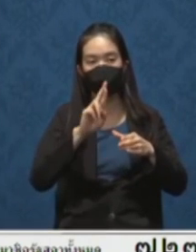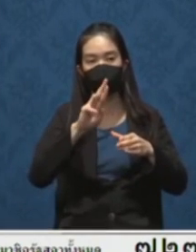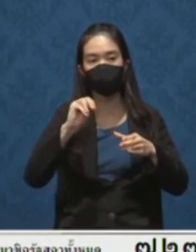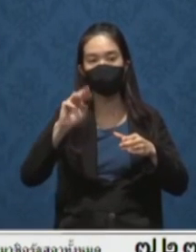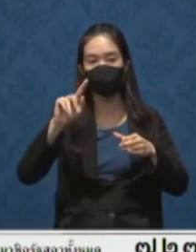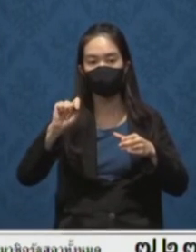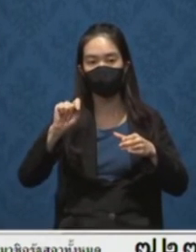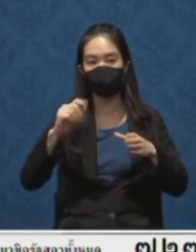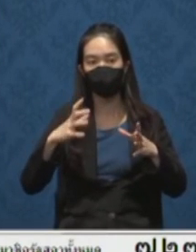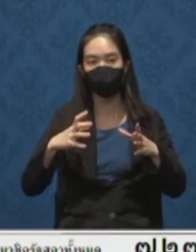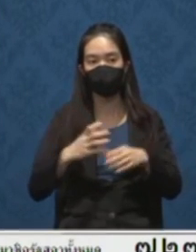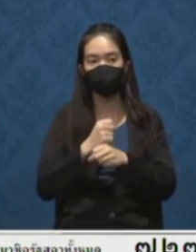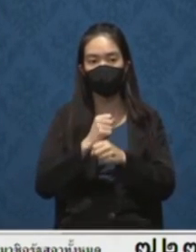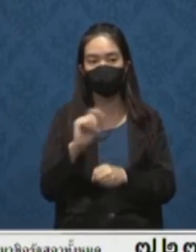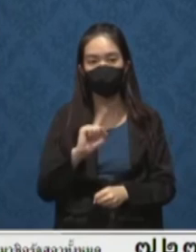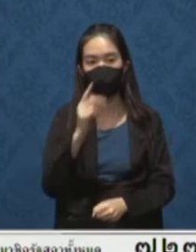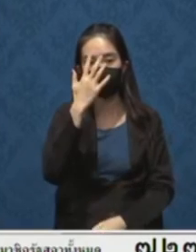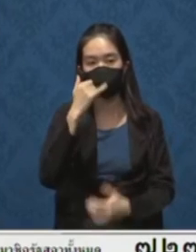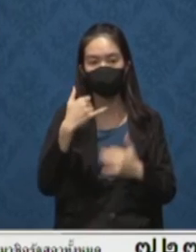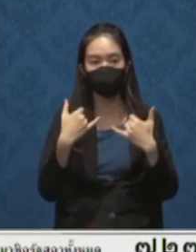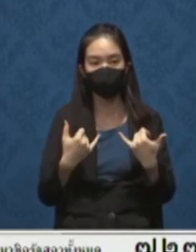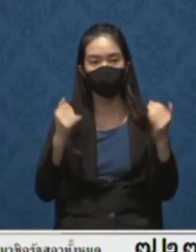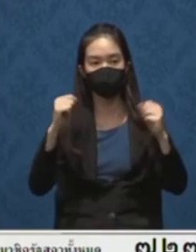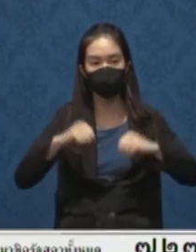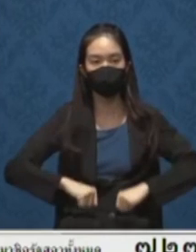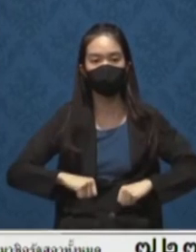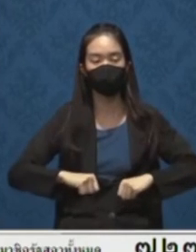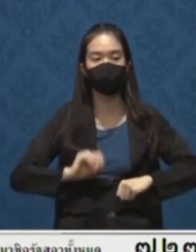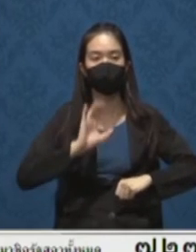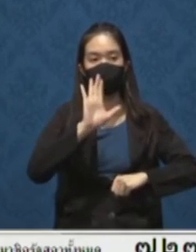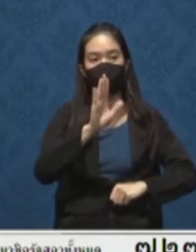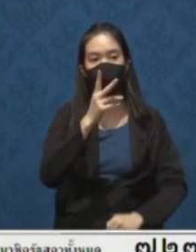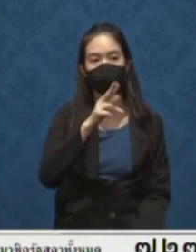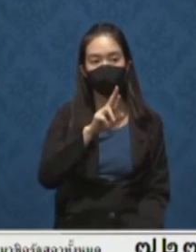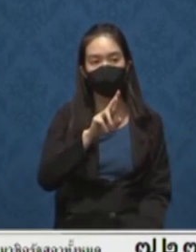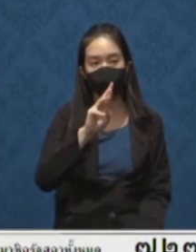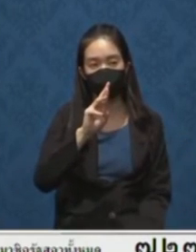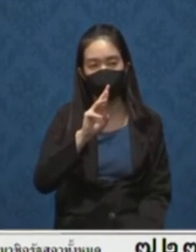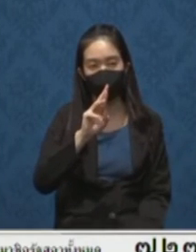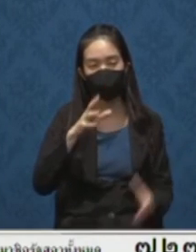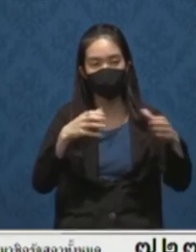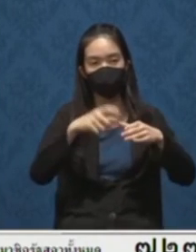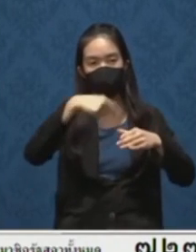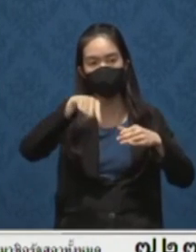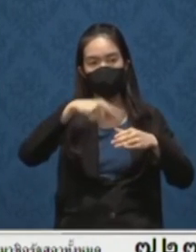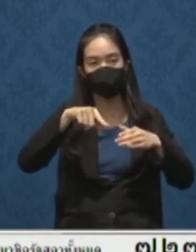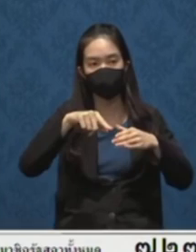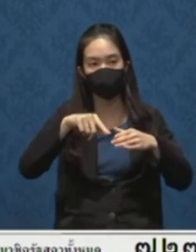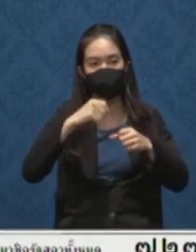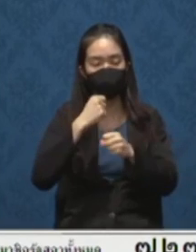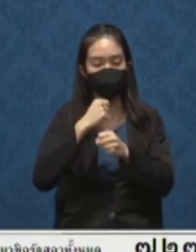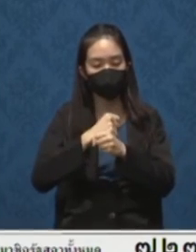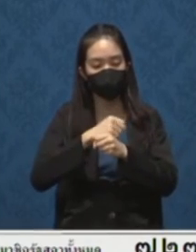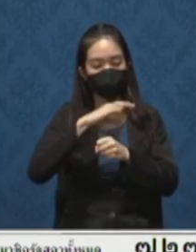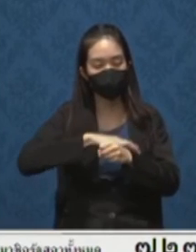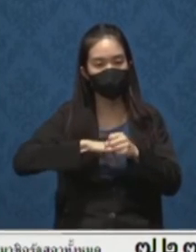ข่าวมาว่าอาจจะมีมัติคณะรันตรีที่รับรองมัติหรืเห็ชอ